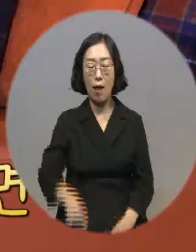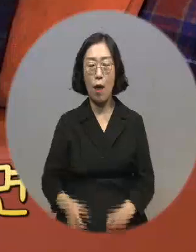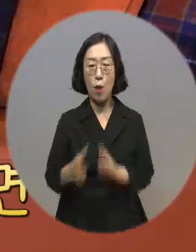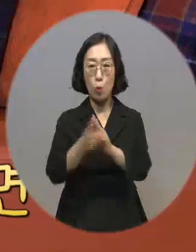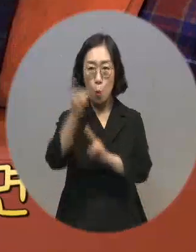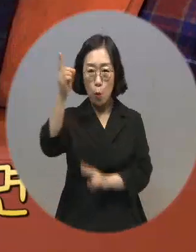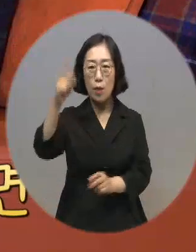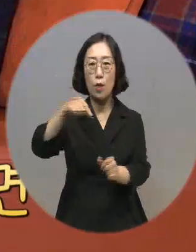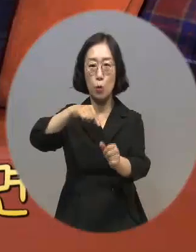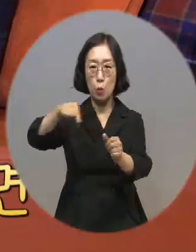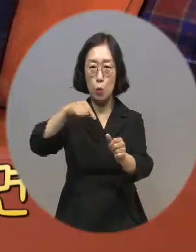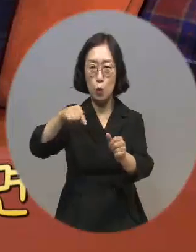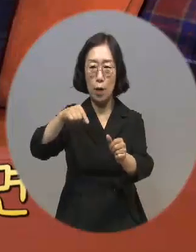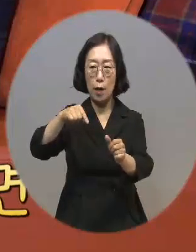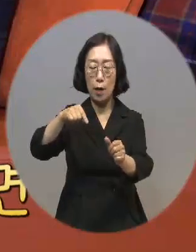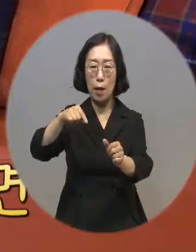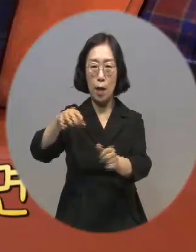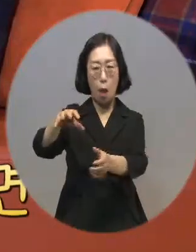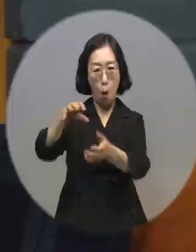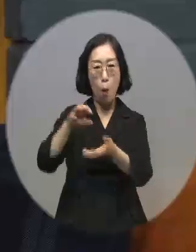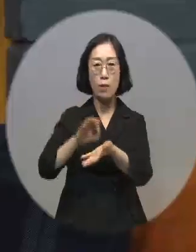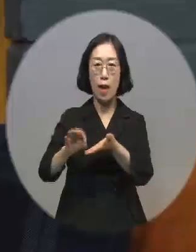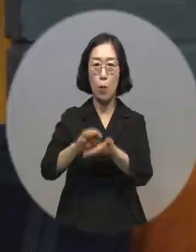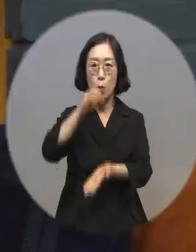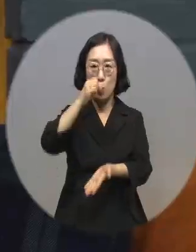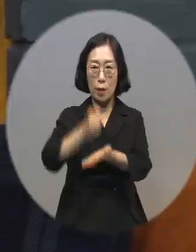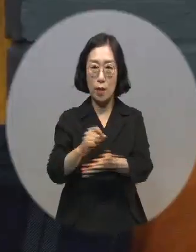통일 교육에 좀 응용되면 좋겠다 이런 거 있었어요?